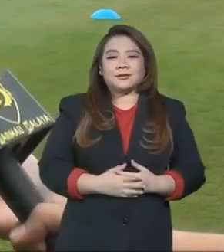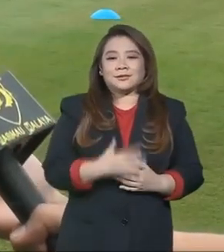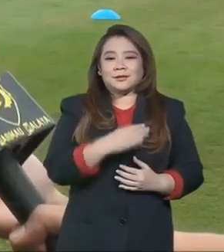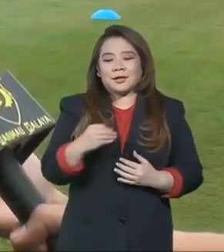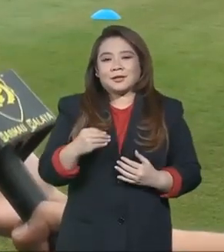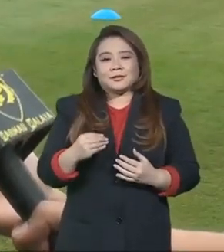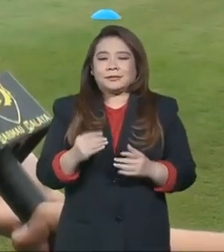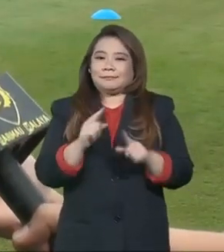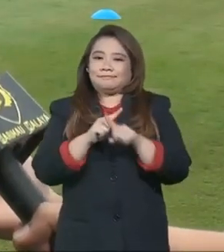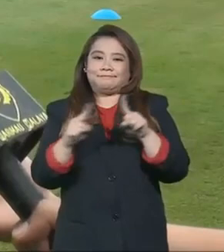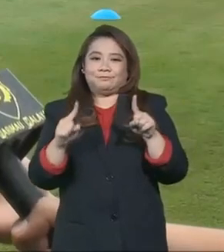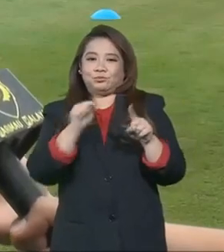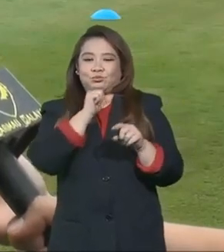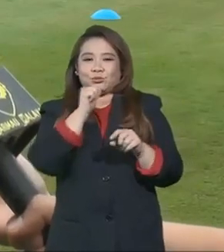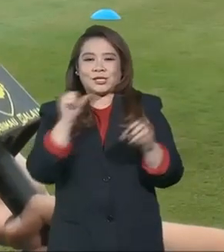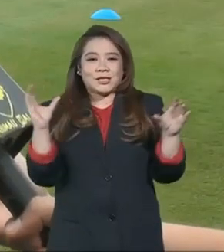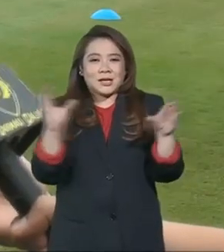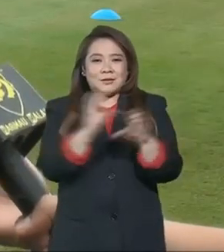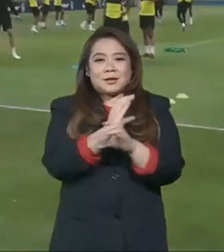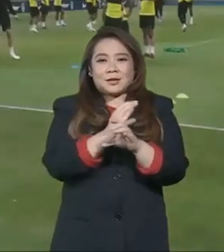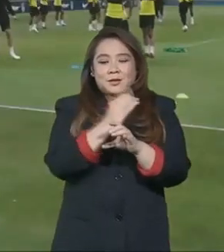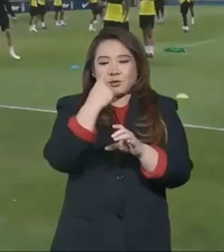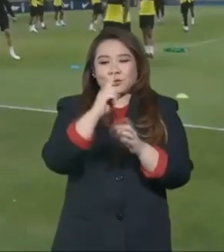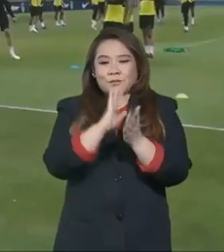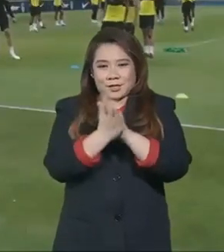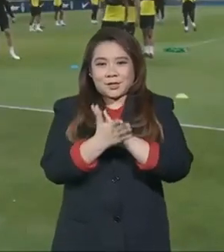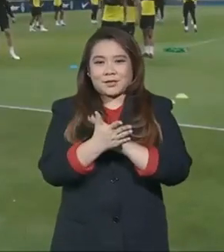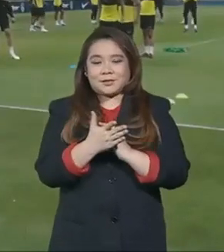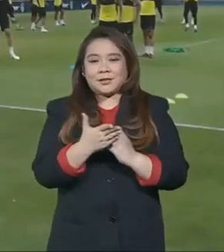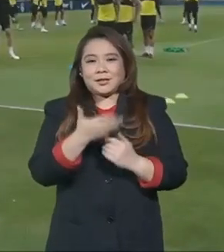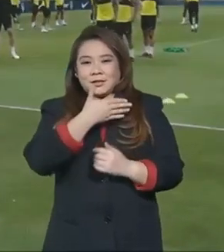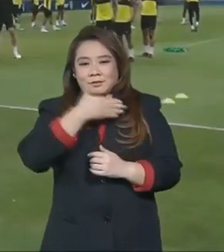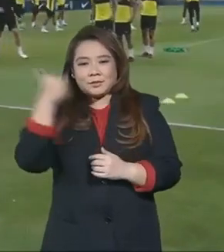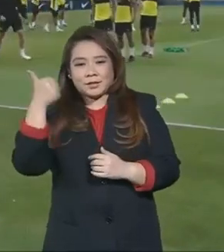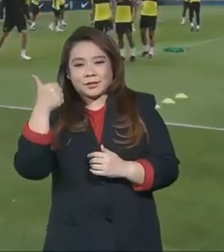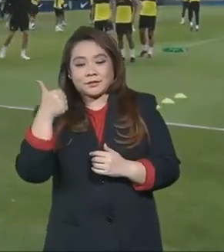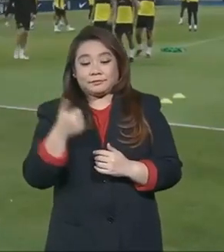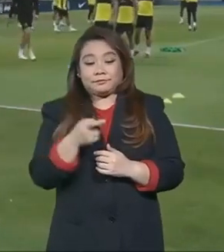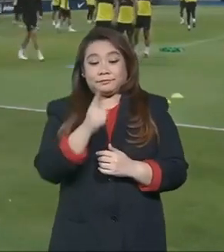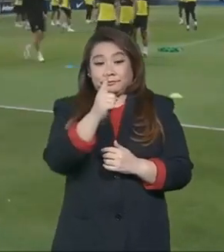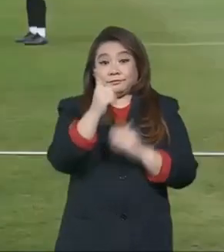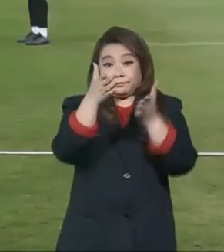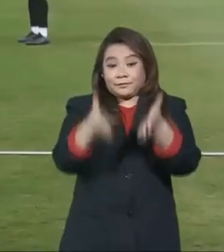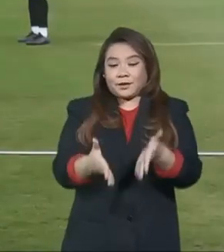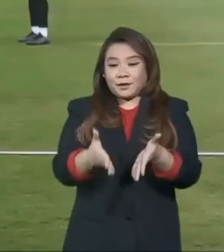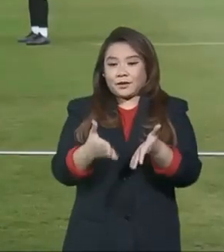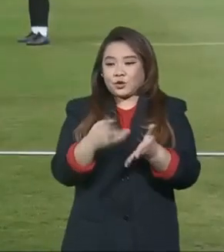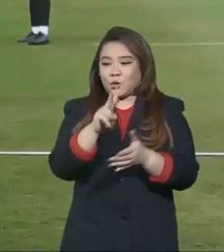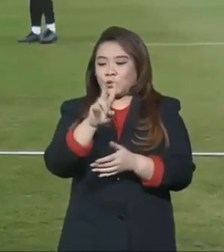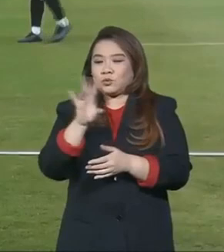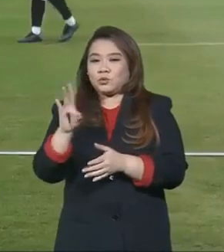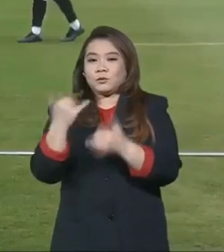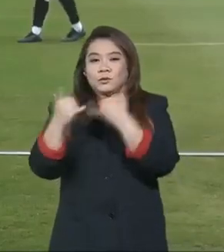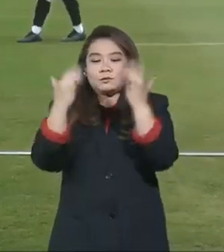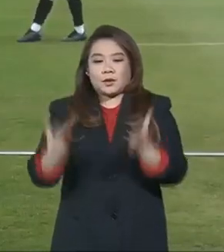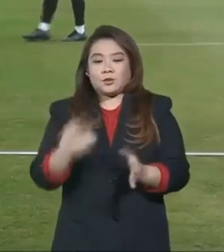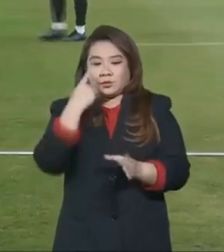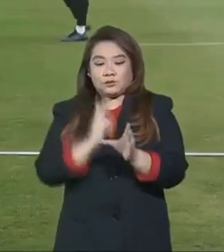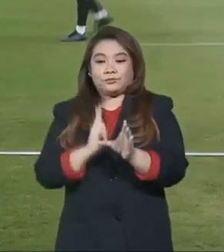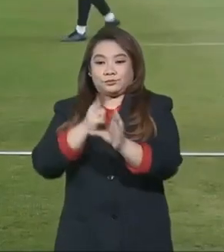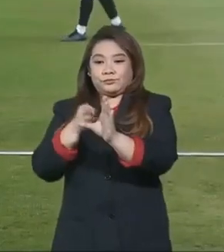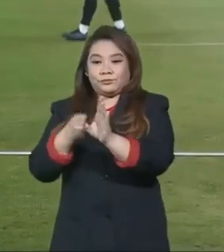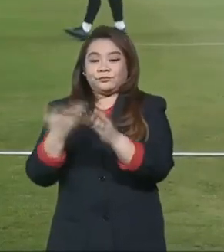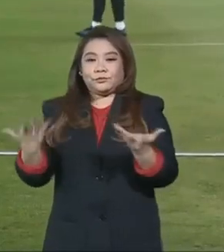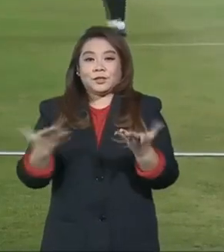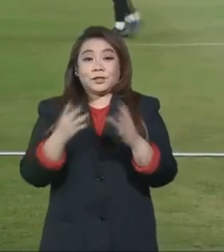menjadi halangan untuk menjadi seorang yang terbaik lah. Fayad antara 27 pemain yang dipanggil untuk menyertai kem latihan Pusat Harimau Malaya